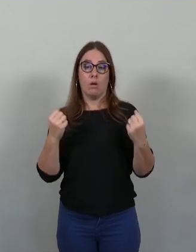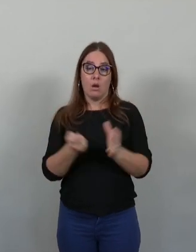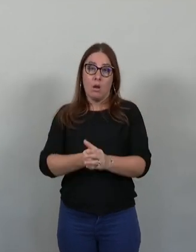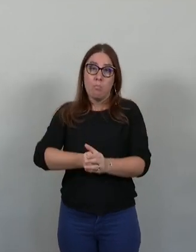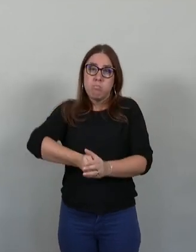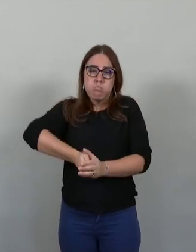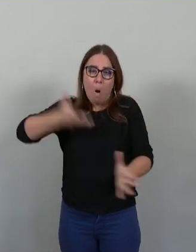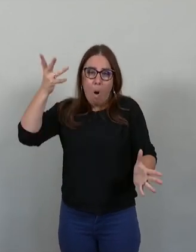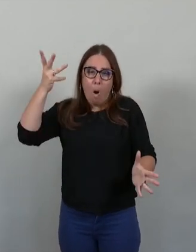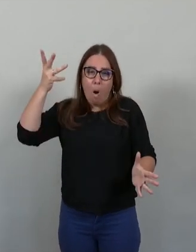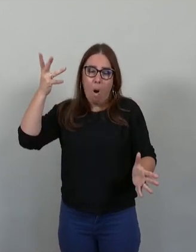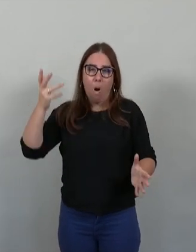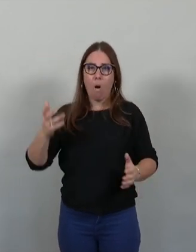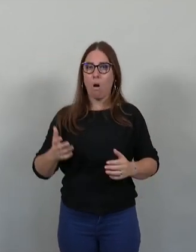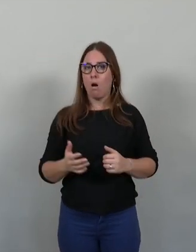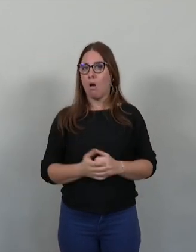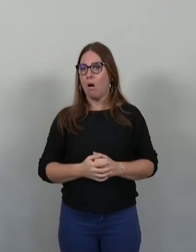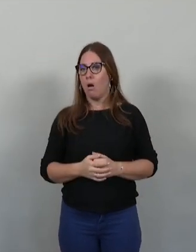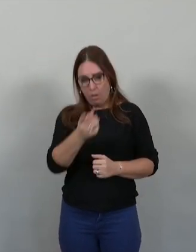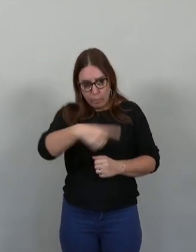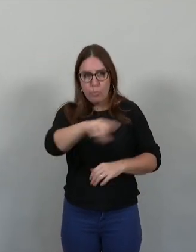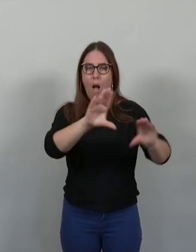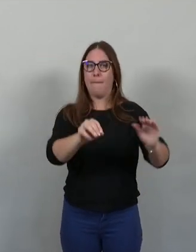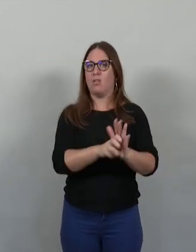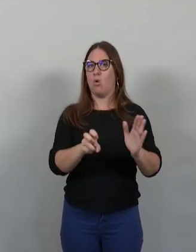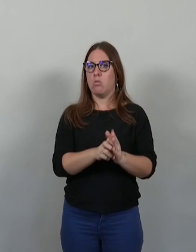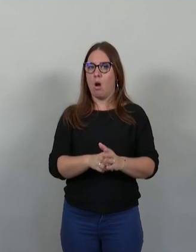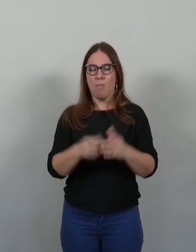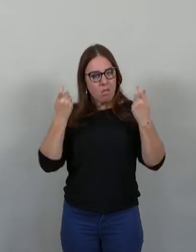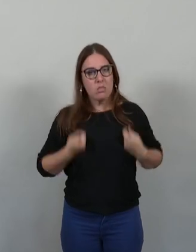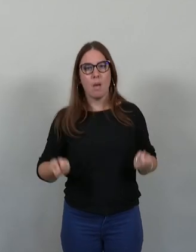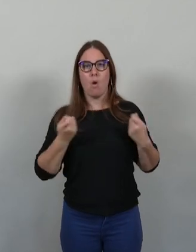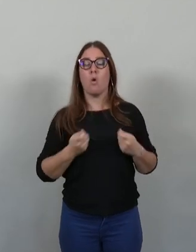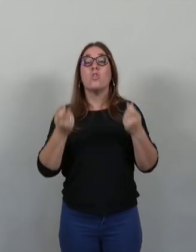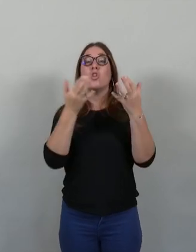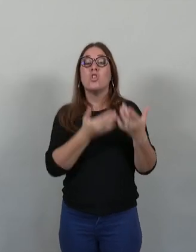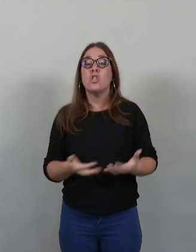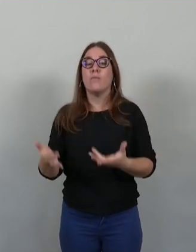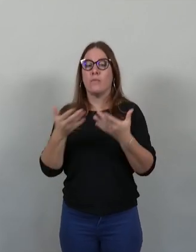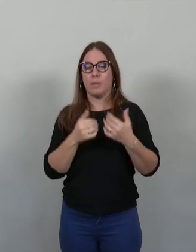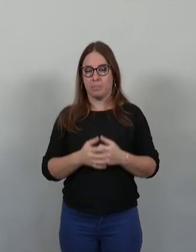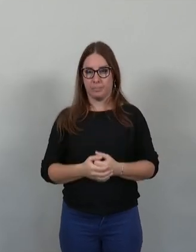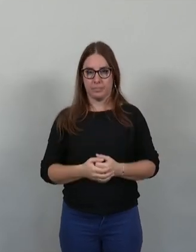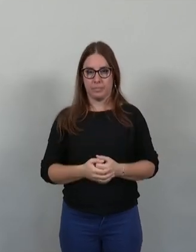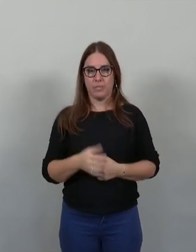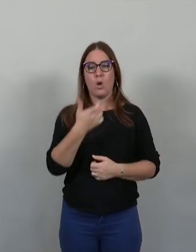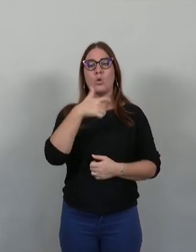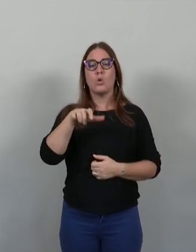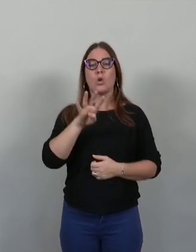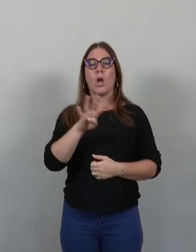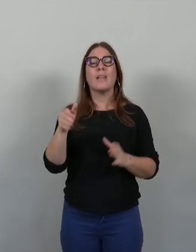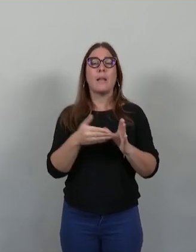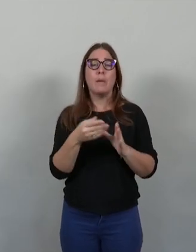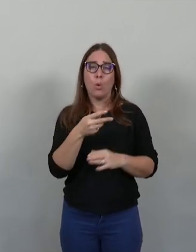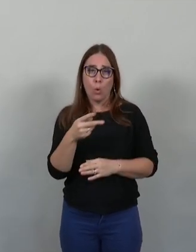pognon dingue au grenoblois pour citer quelques chiffres 244000